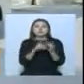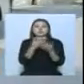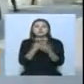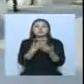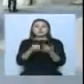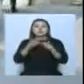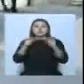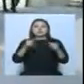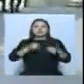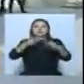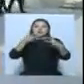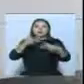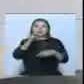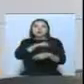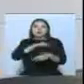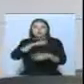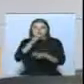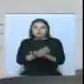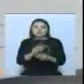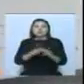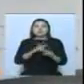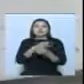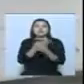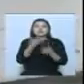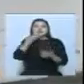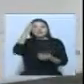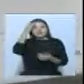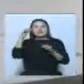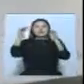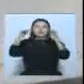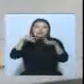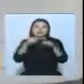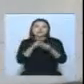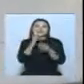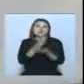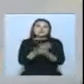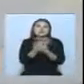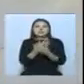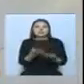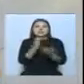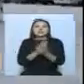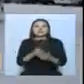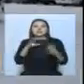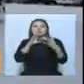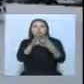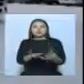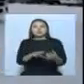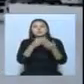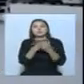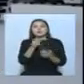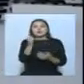безопасности видеонаблюдения. Для удобства жителей в летний период установлен кулер. Новый общественный транспорт будет курсировать по